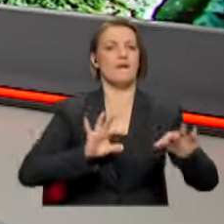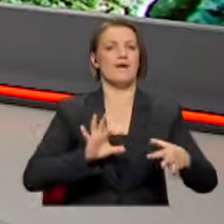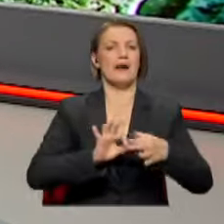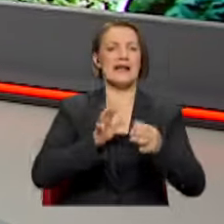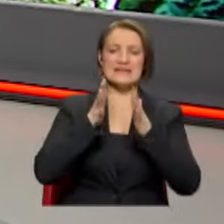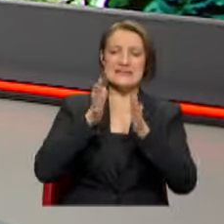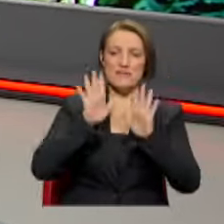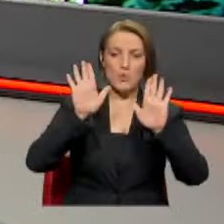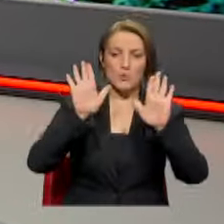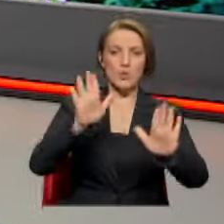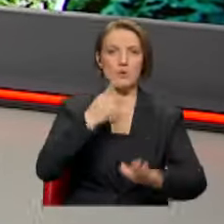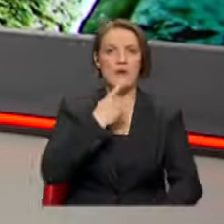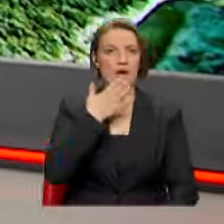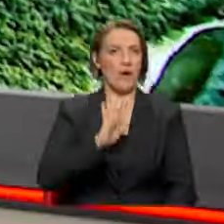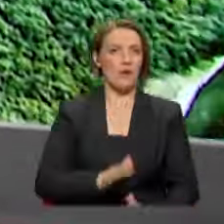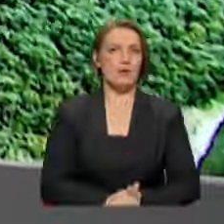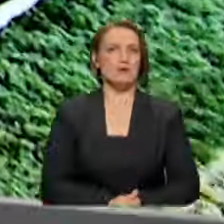israfa dur diyen